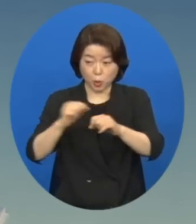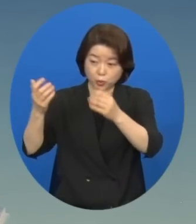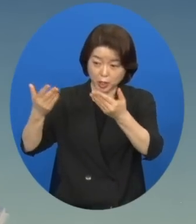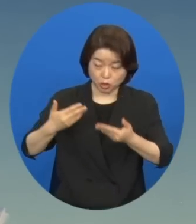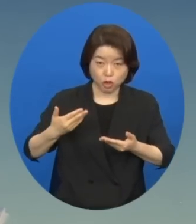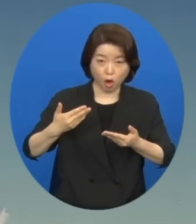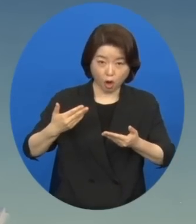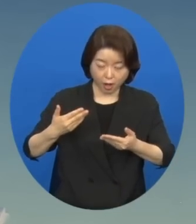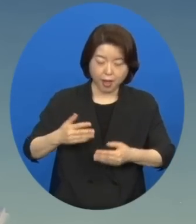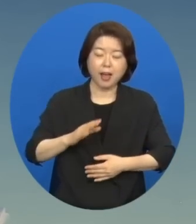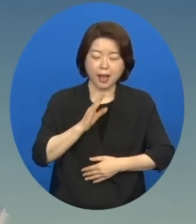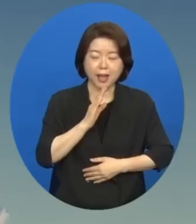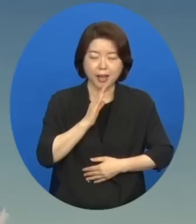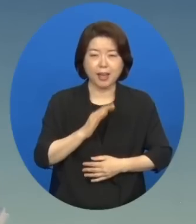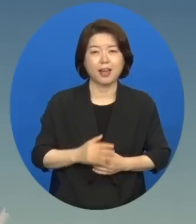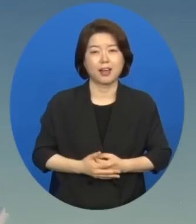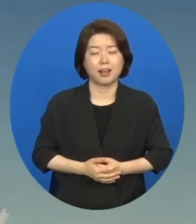하셨으니까